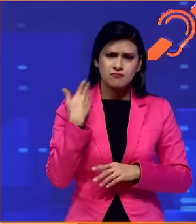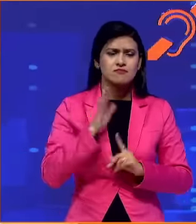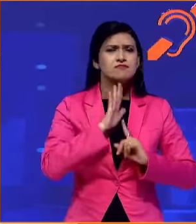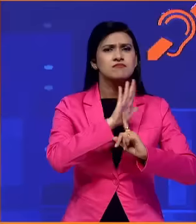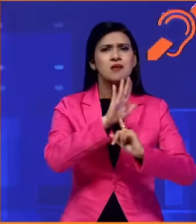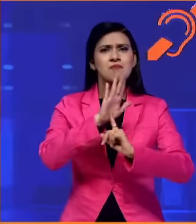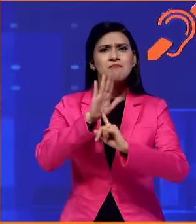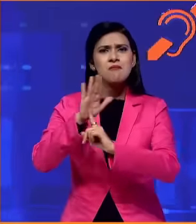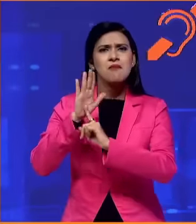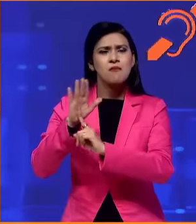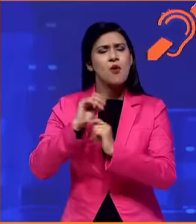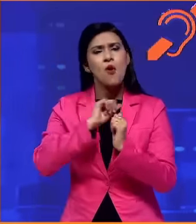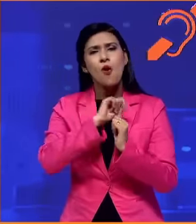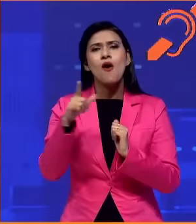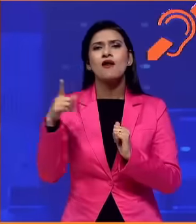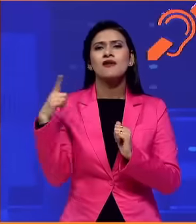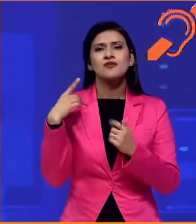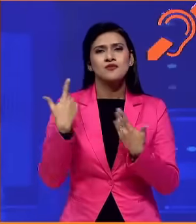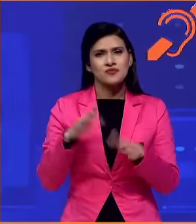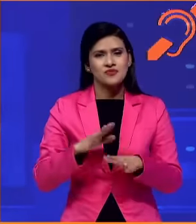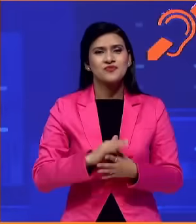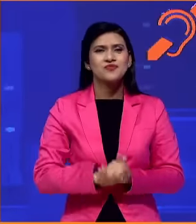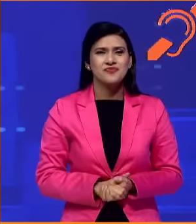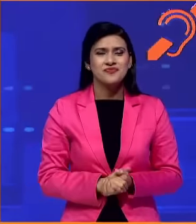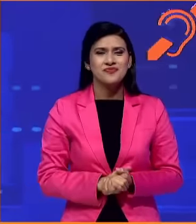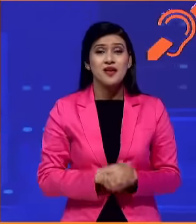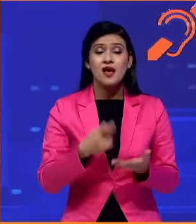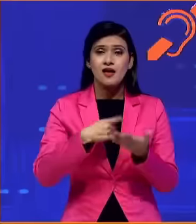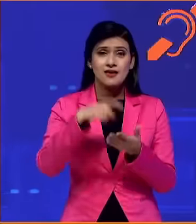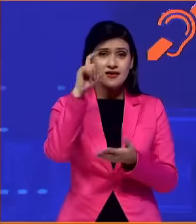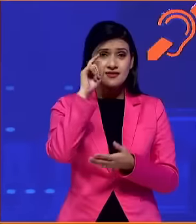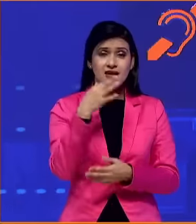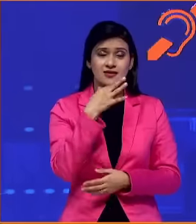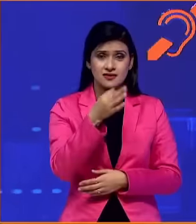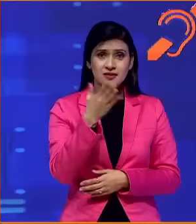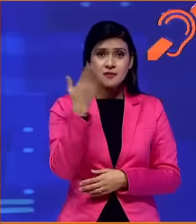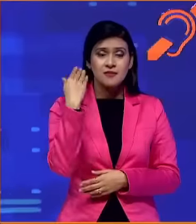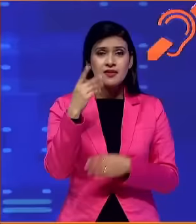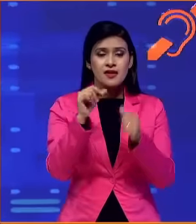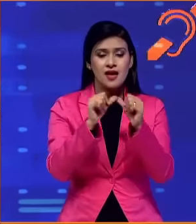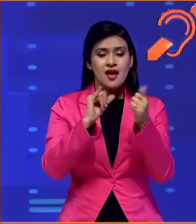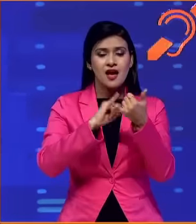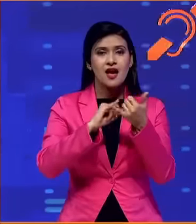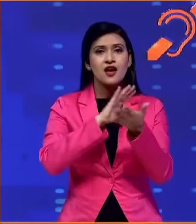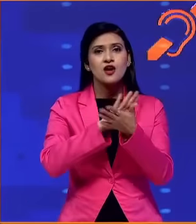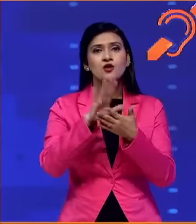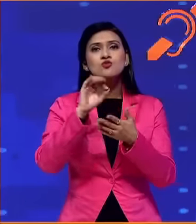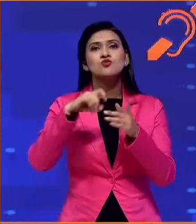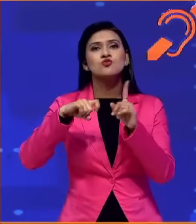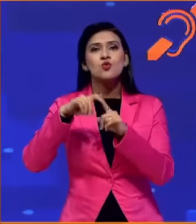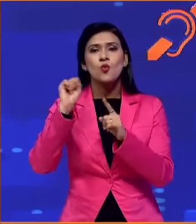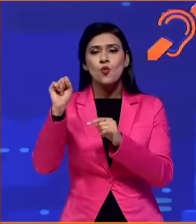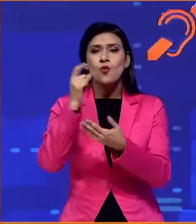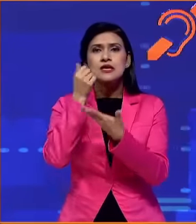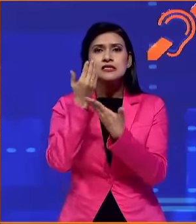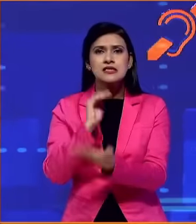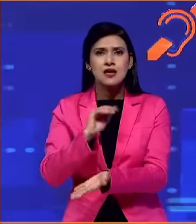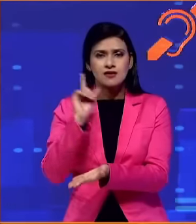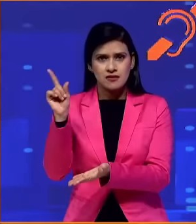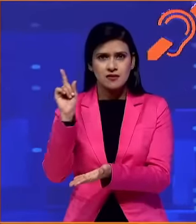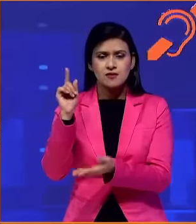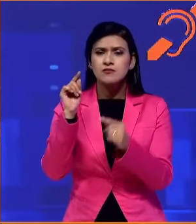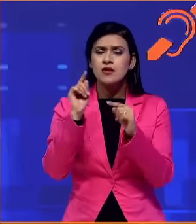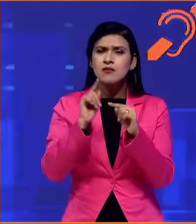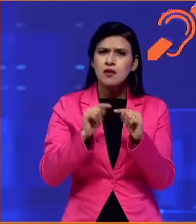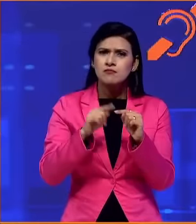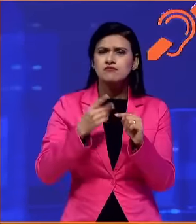औरसभीनेतागएथे;सचिन आजसेहीनहींआएहैं।जब अशोकगहलोतकेबेटेवैभवलोकसभा चुनावहारगएथे,तबउन्होंनेसार्वजनिकरूप